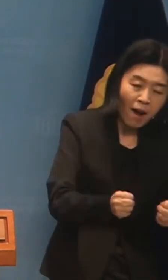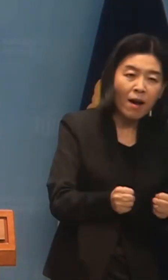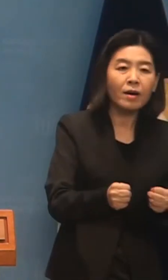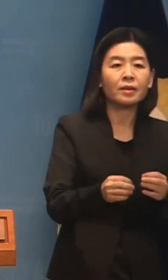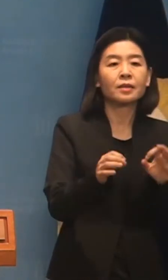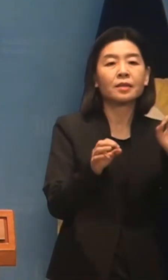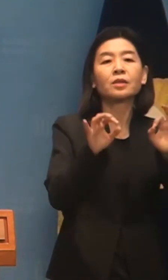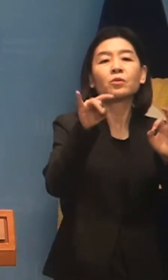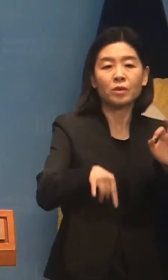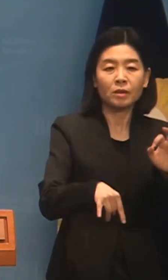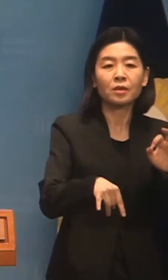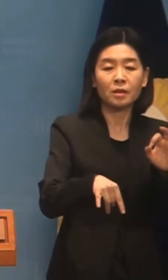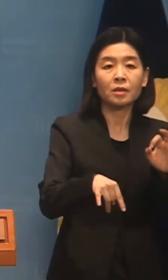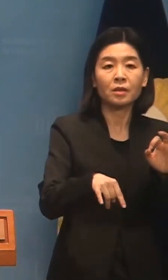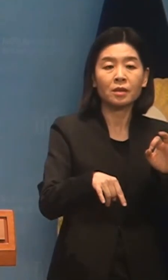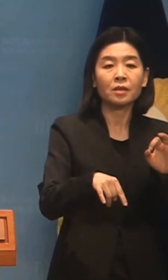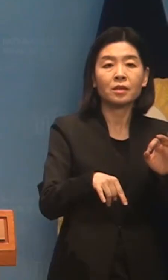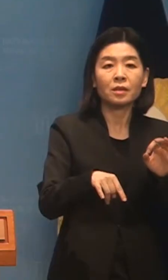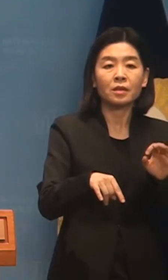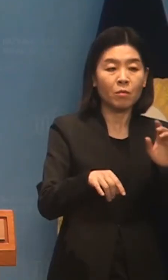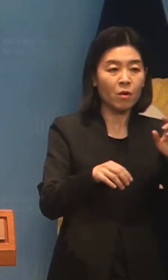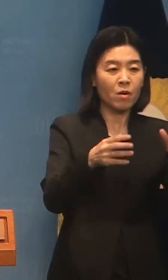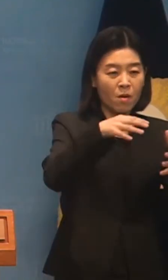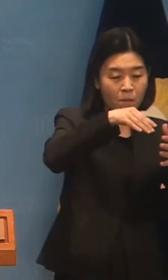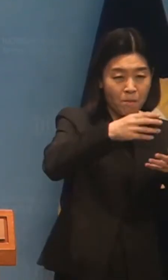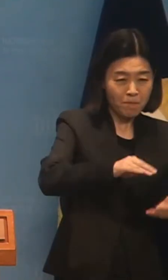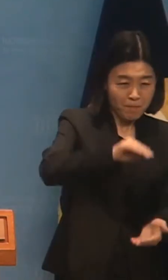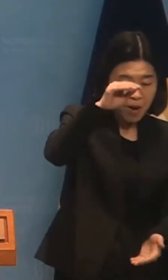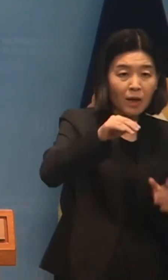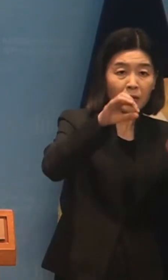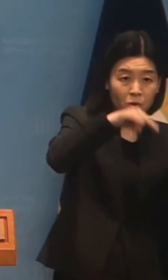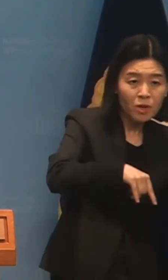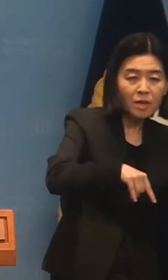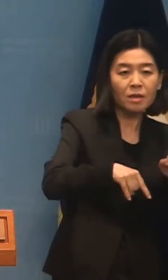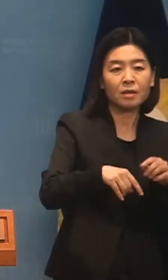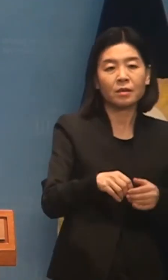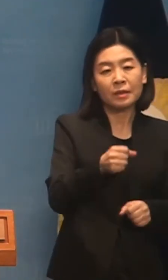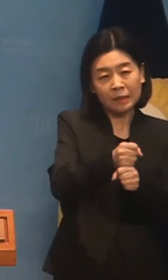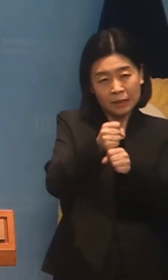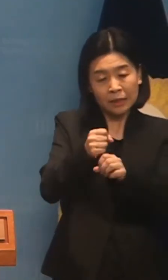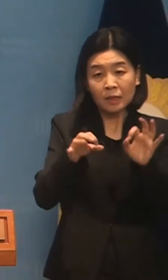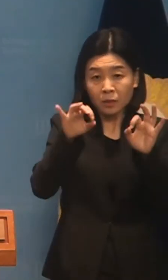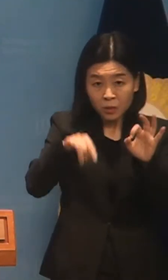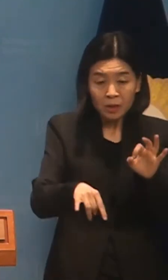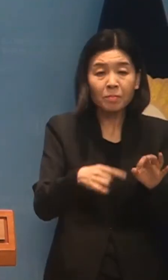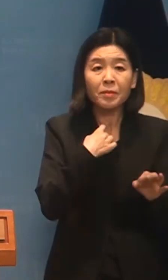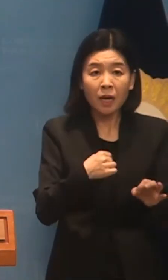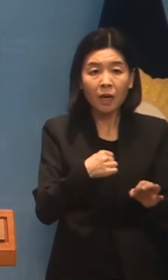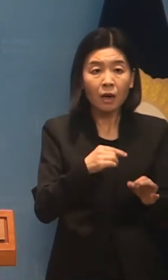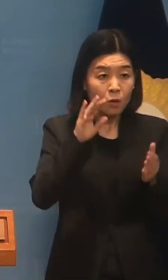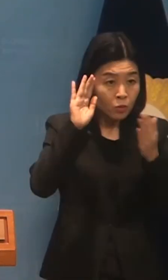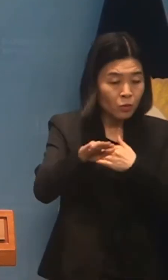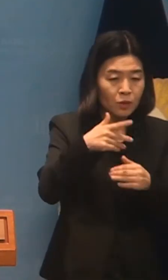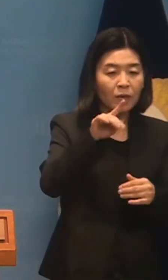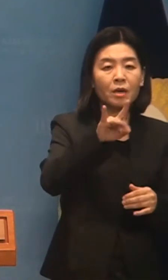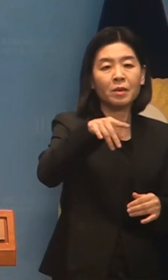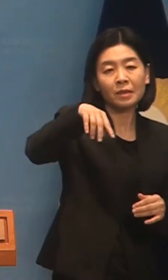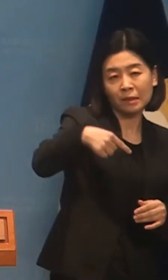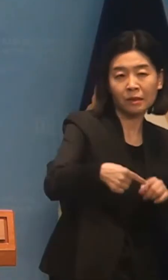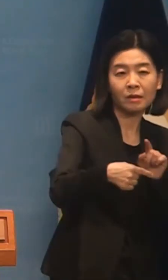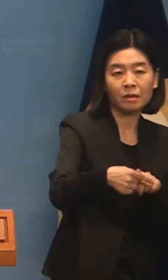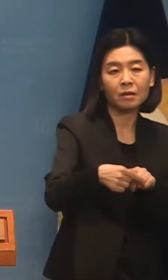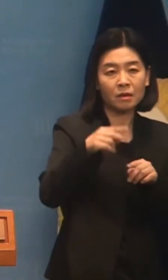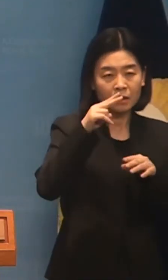반미 좌파 정권, 후고 차베스 정권이 들어선 이후 본격적으로 석유 산업을 국유화하고